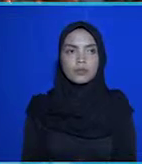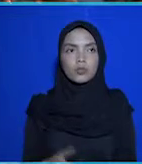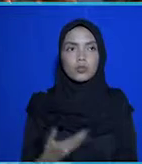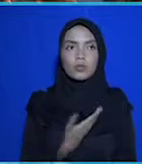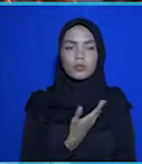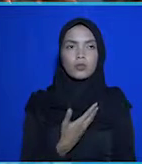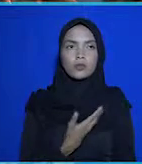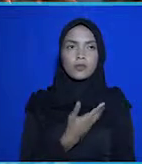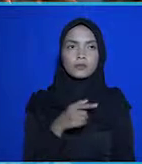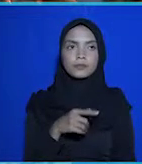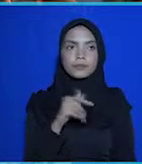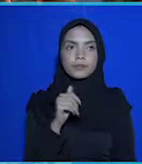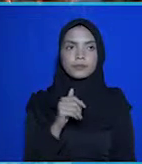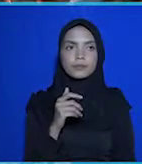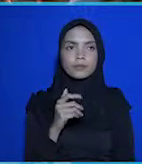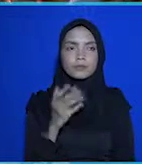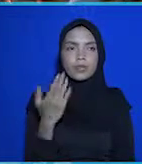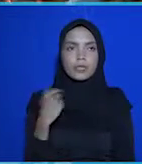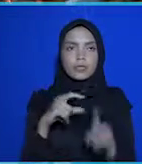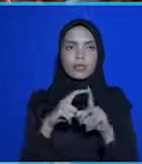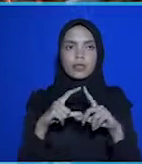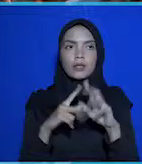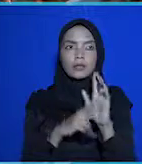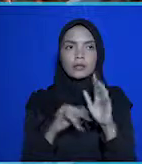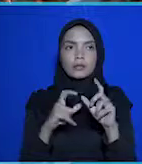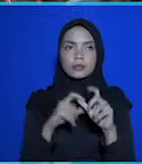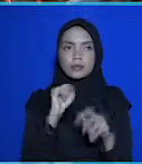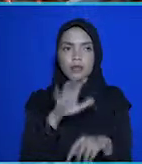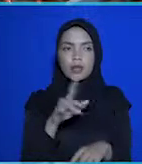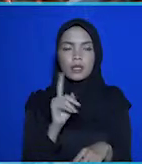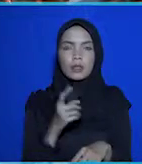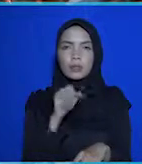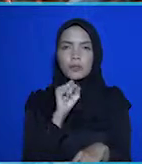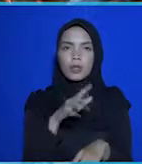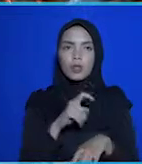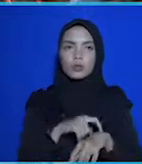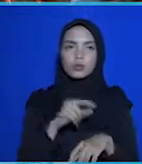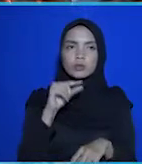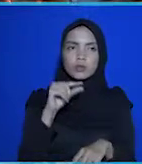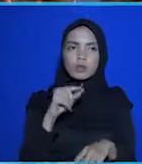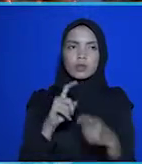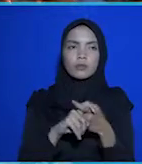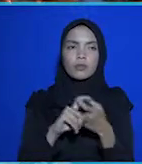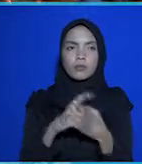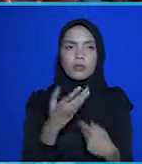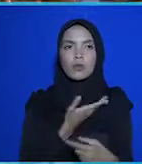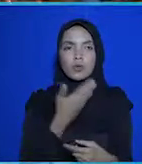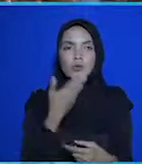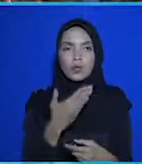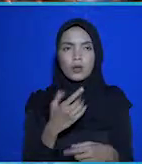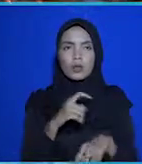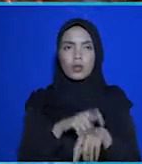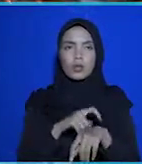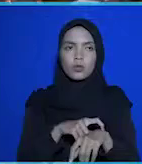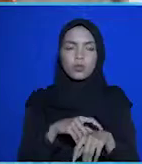Jadi itu yang disampaikan Pak Danis, dan ada mohon waktu sedikit Pak, kalau rekan-rekan mau bertanya ini